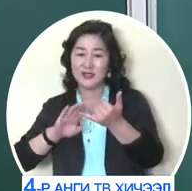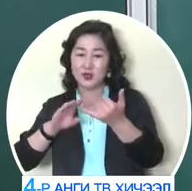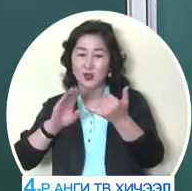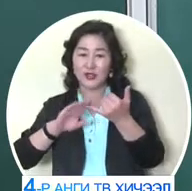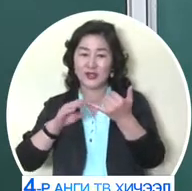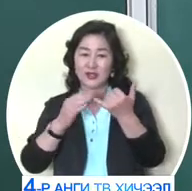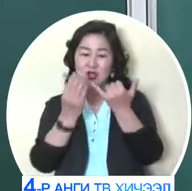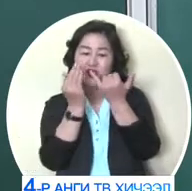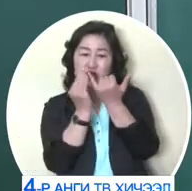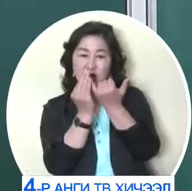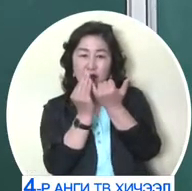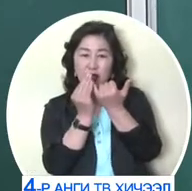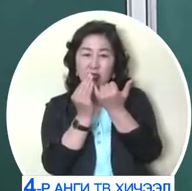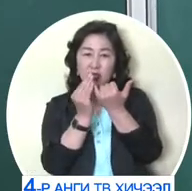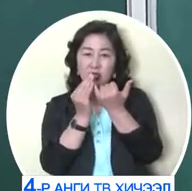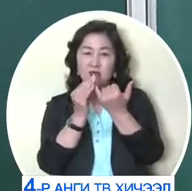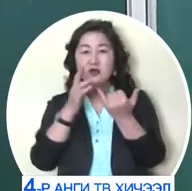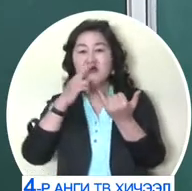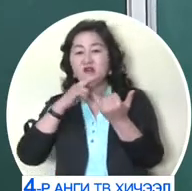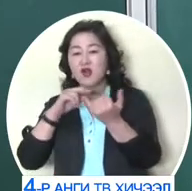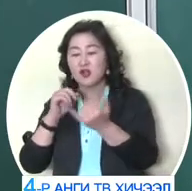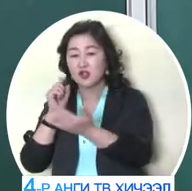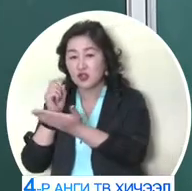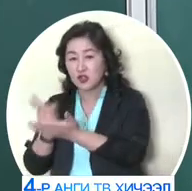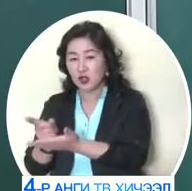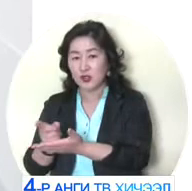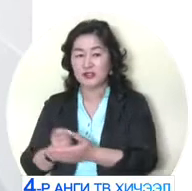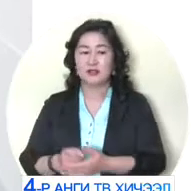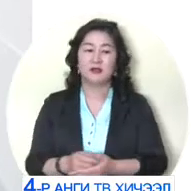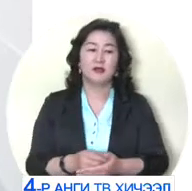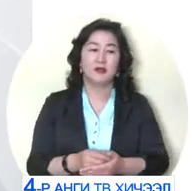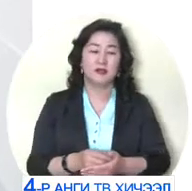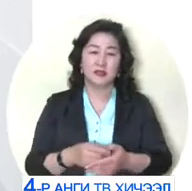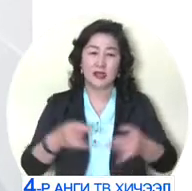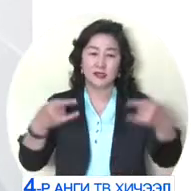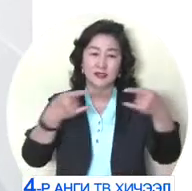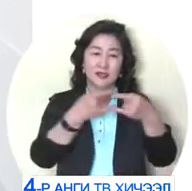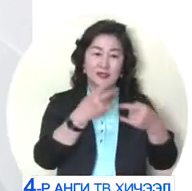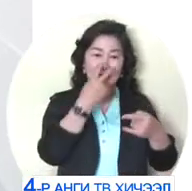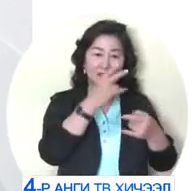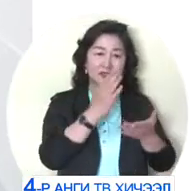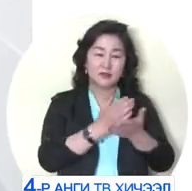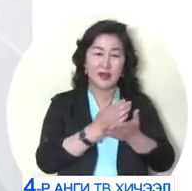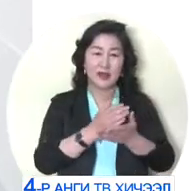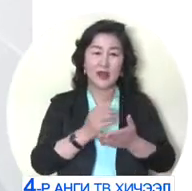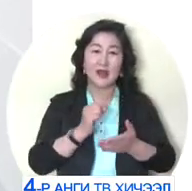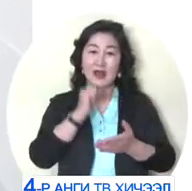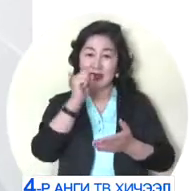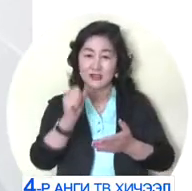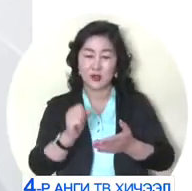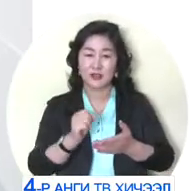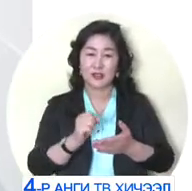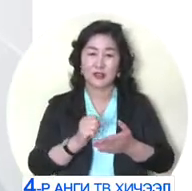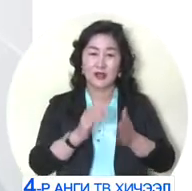байгаа тэрхүү охинд зориулж чадсан. За тэгвэл элэгцэн харагдаж байгаа багшийнхаа асуултыг